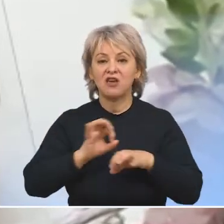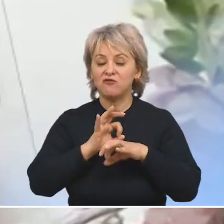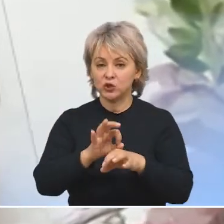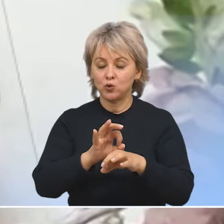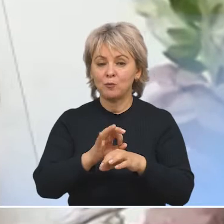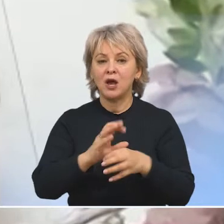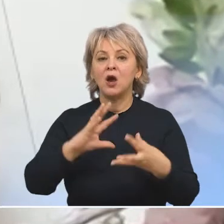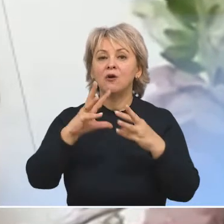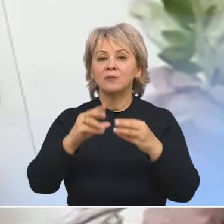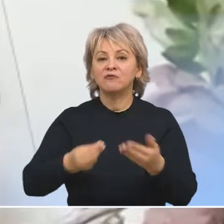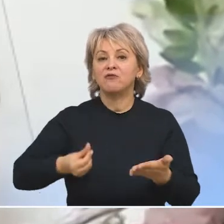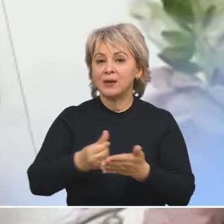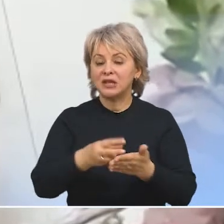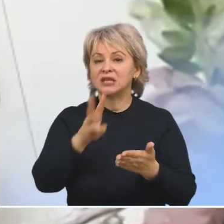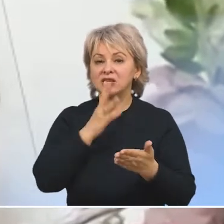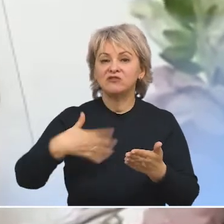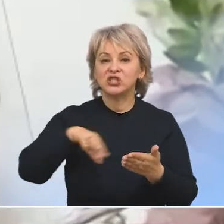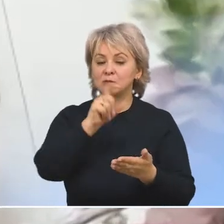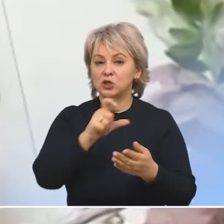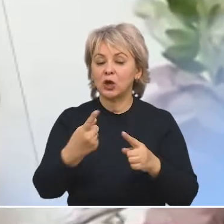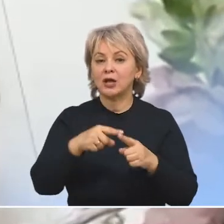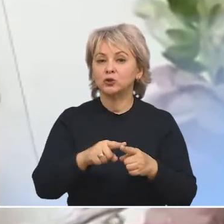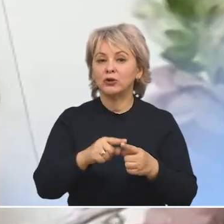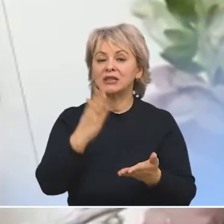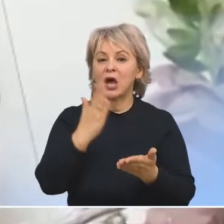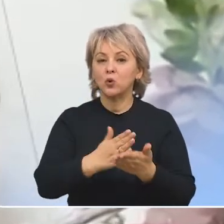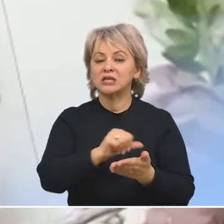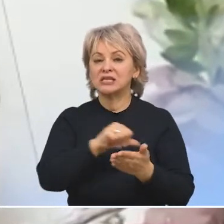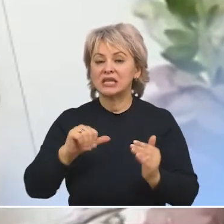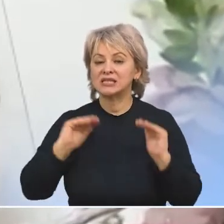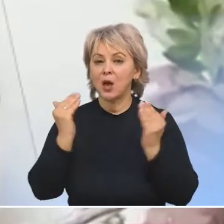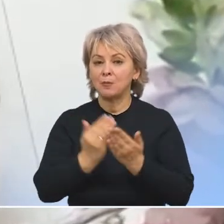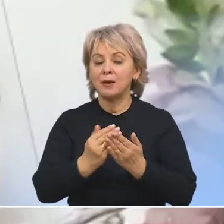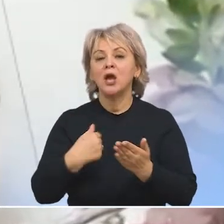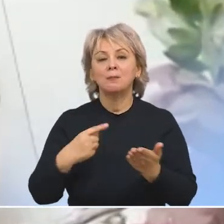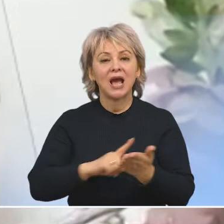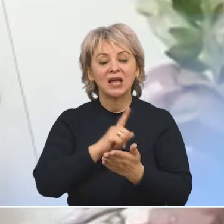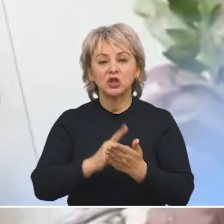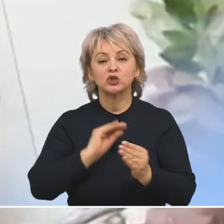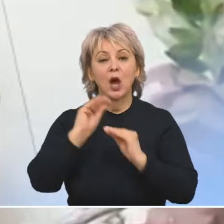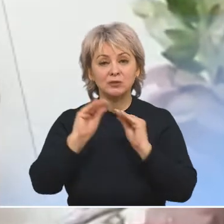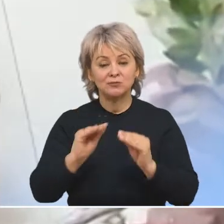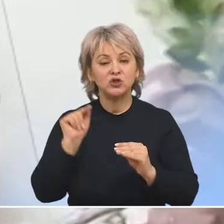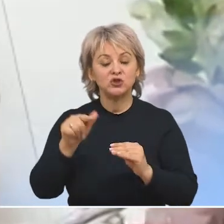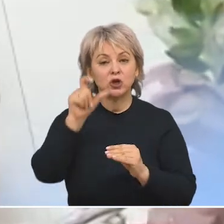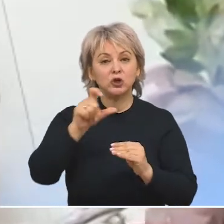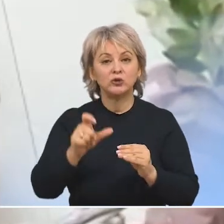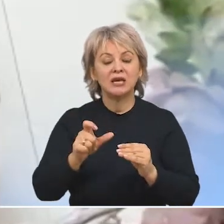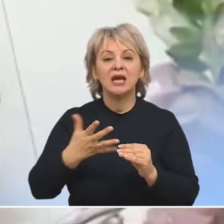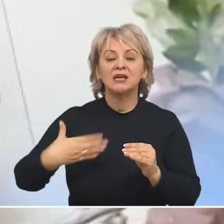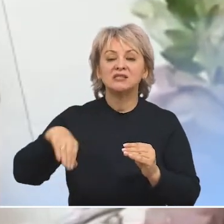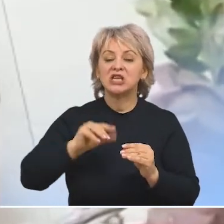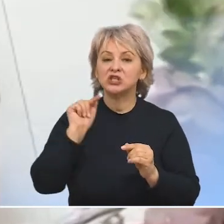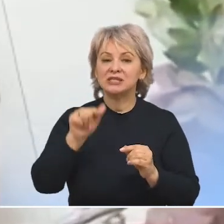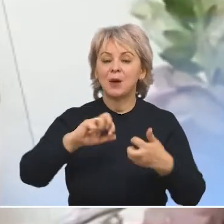ведем. Выплата зарплат тем сотрудникам, которые находятся на самоизоляции, но тем не менее мы должны обеспечивать их. Ну,